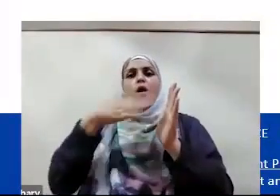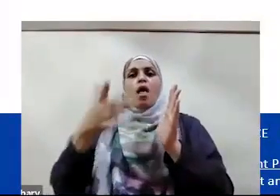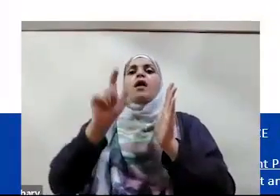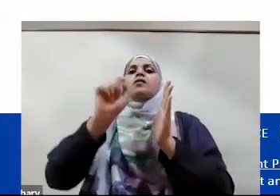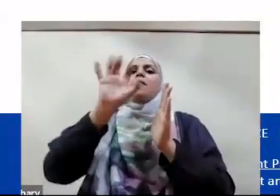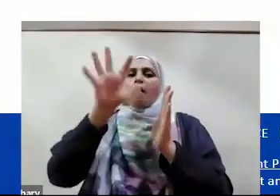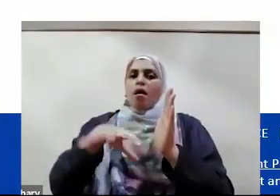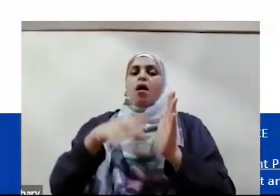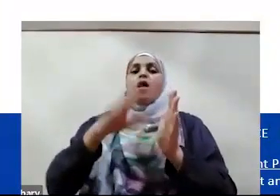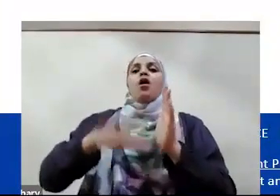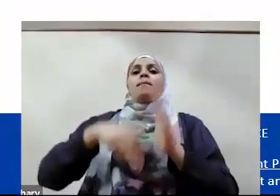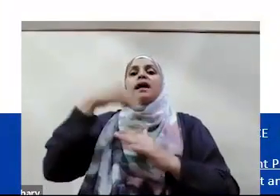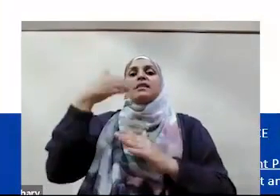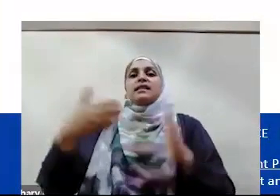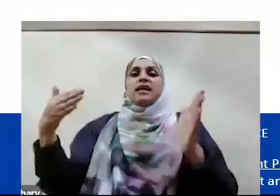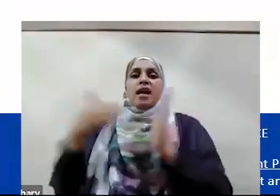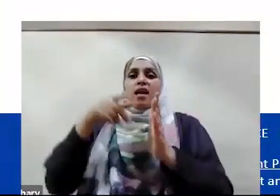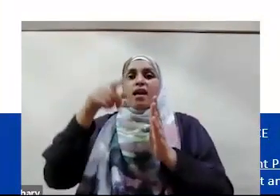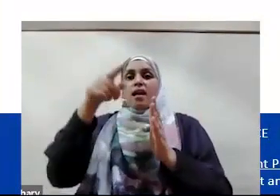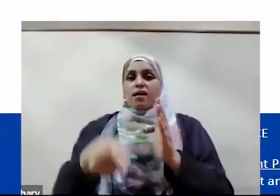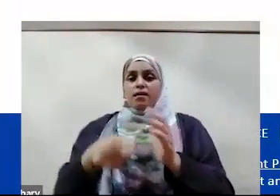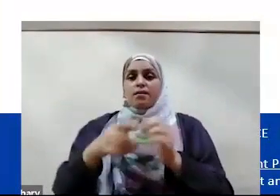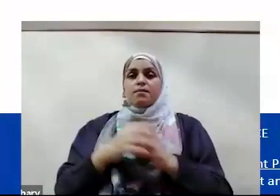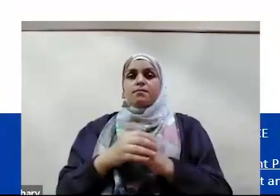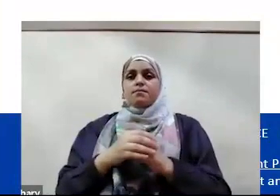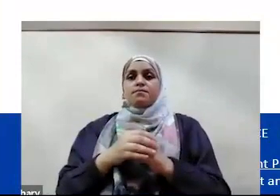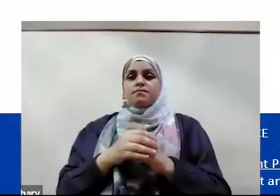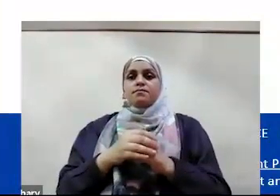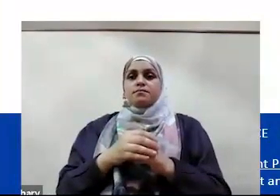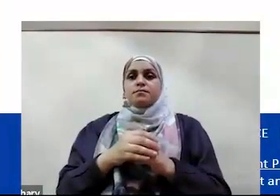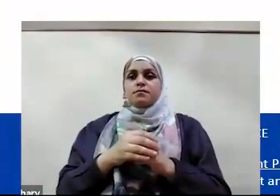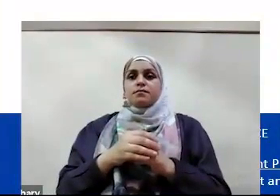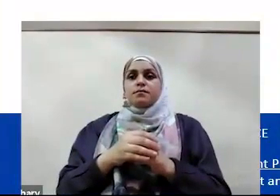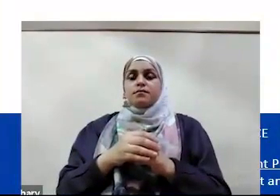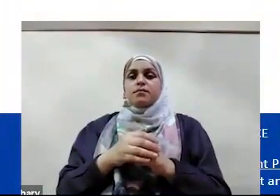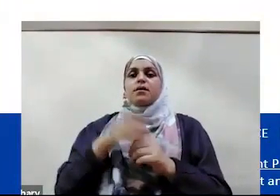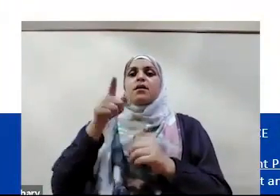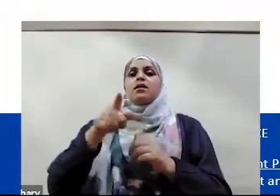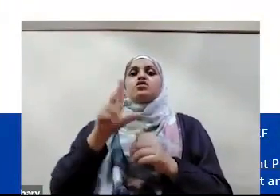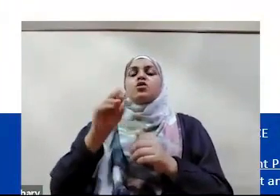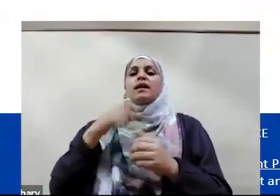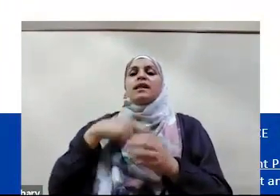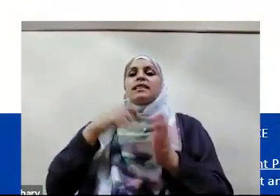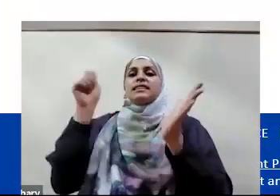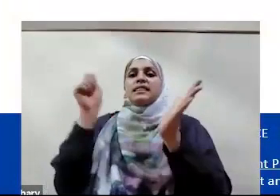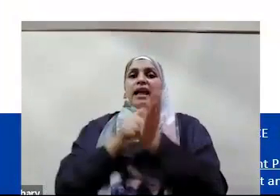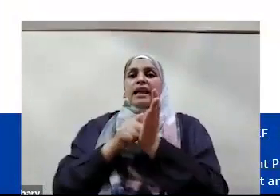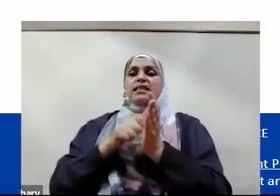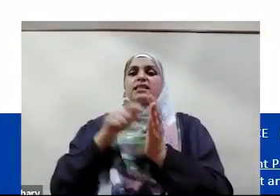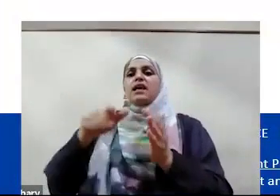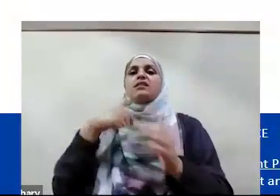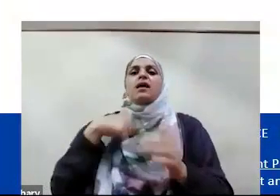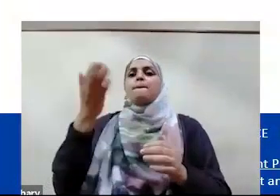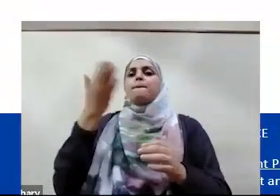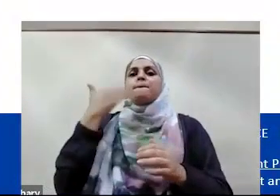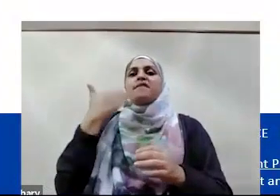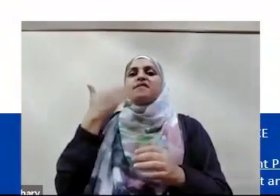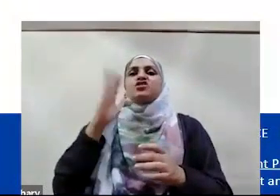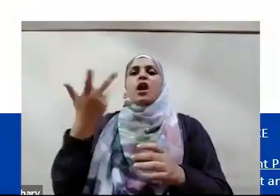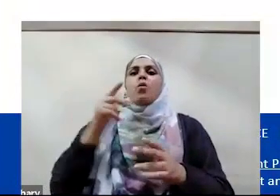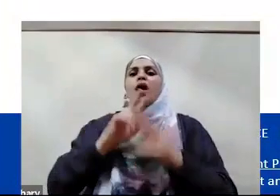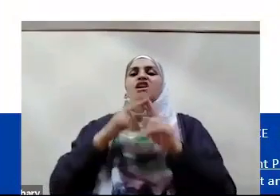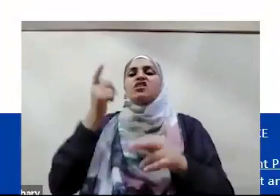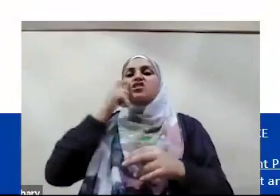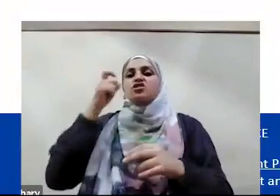النقطة الأخيرة هي إن هي إنكم بتأكدوا إنكم ما عندكوش أنتوا أو أي حد من